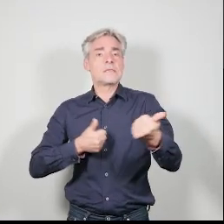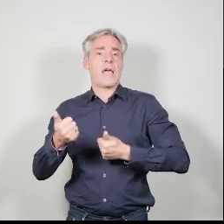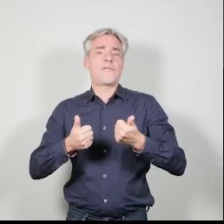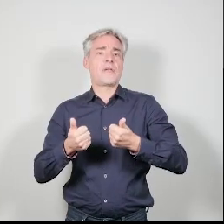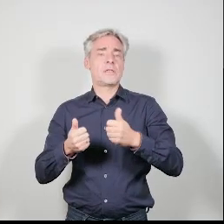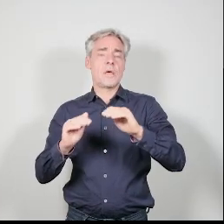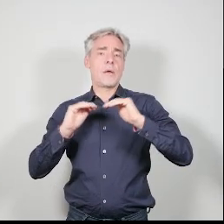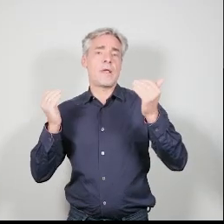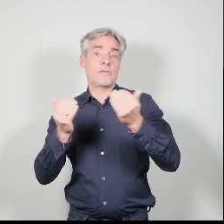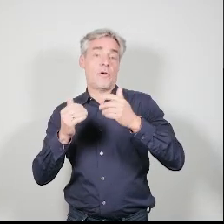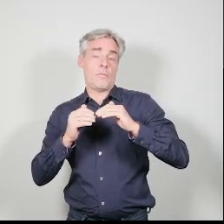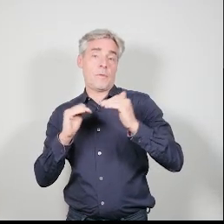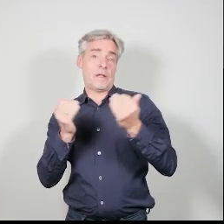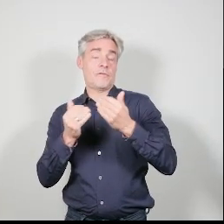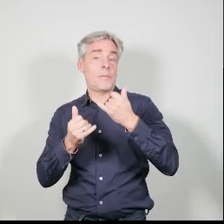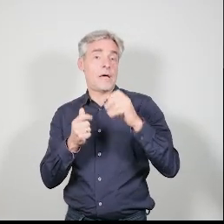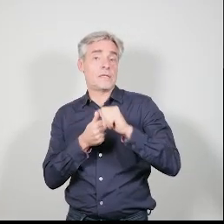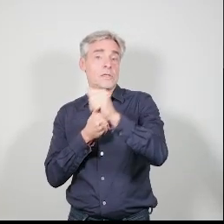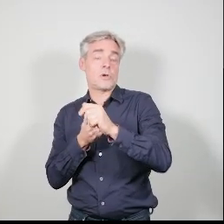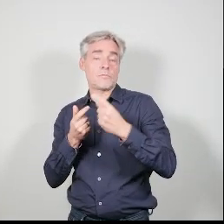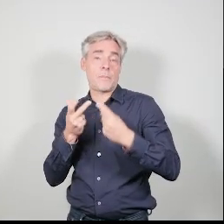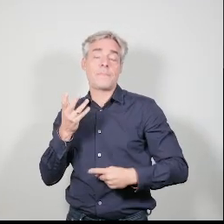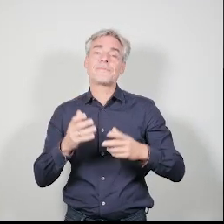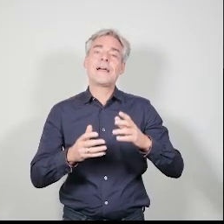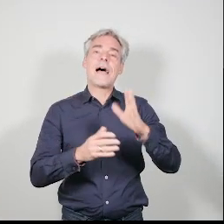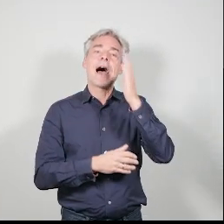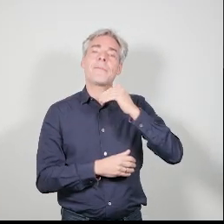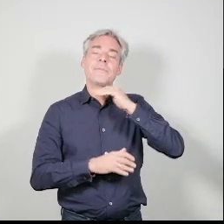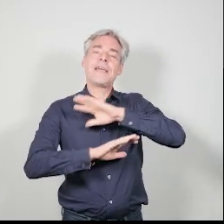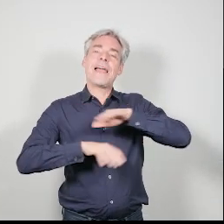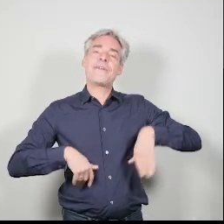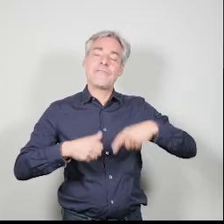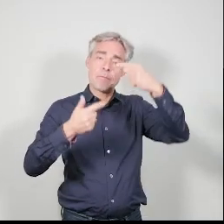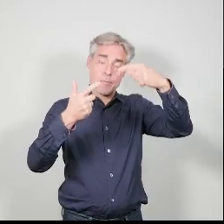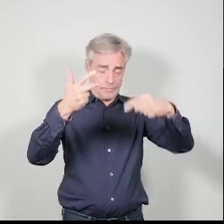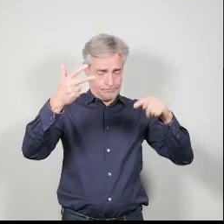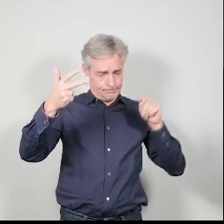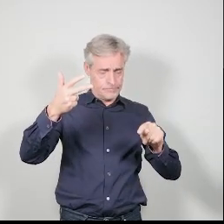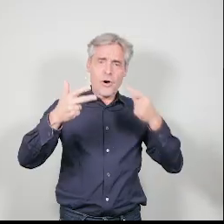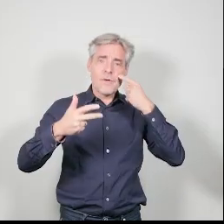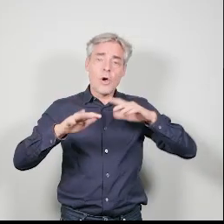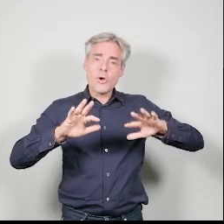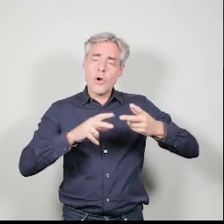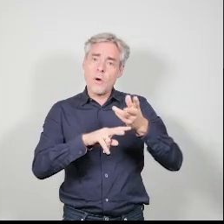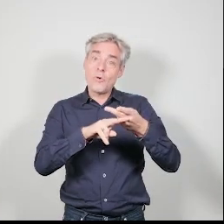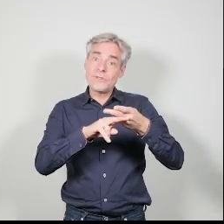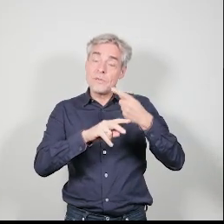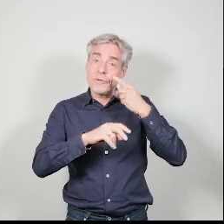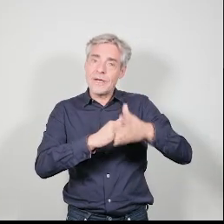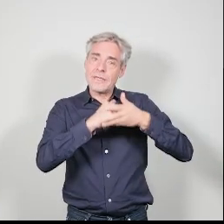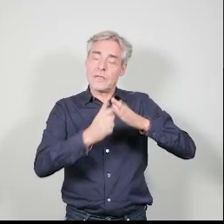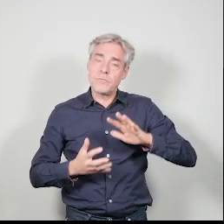de plateformisation. Et puis cet après-midi, dans la dernière partie, nous regarderons un peu les leviers de cette transformation,